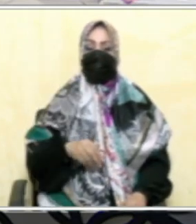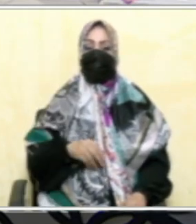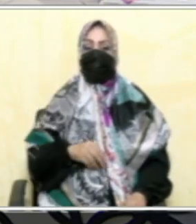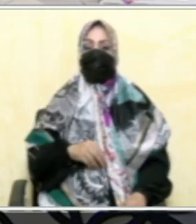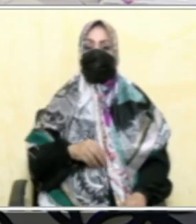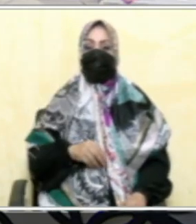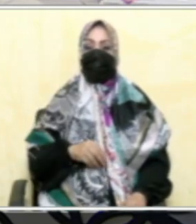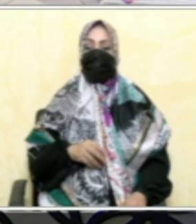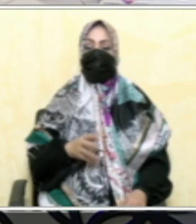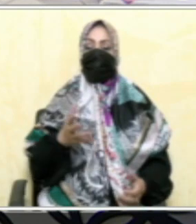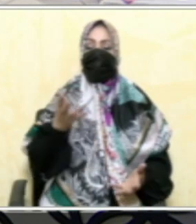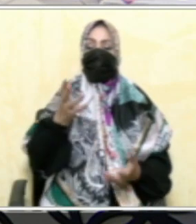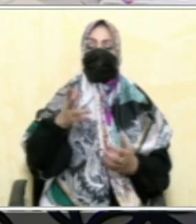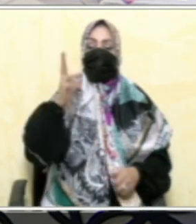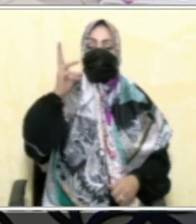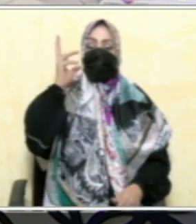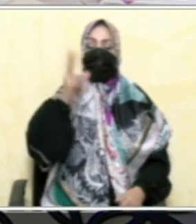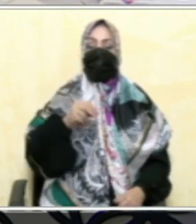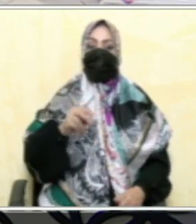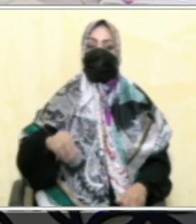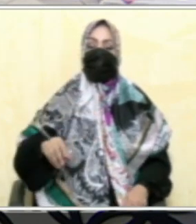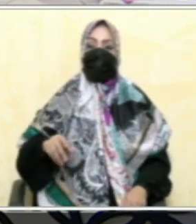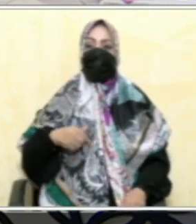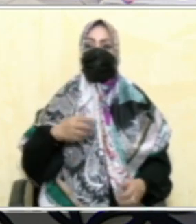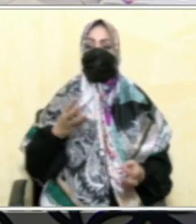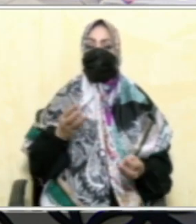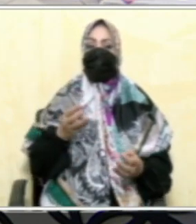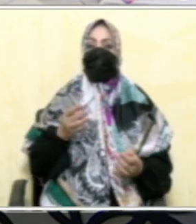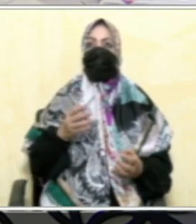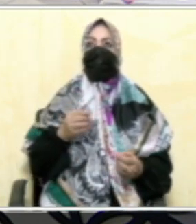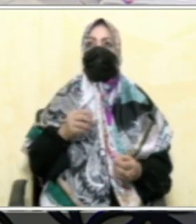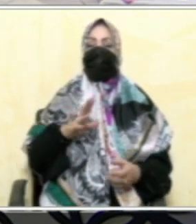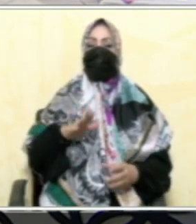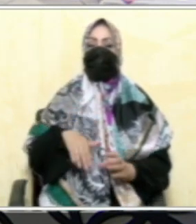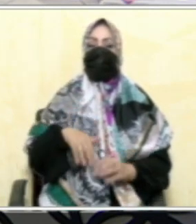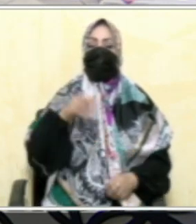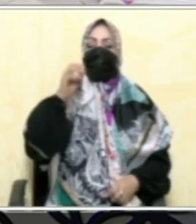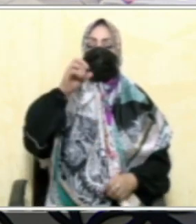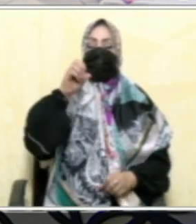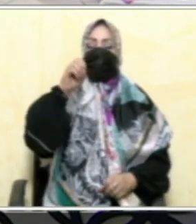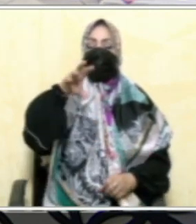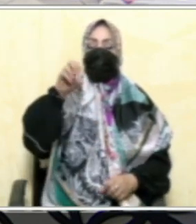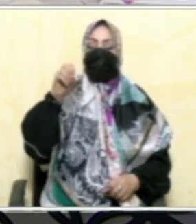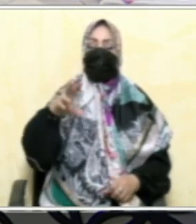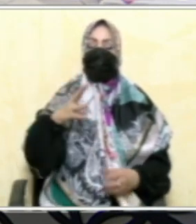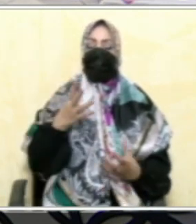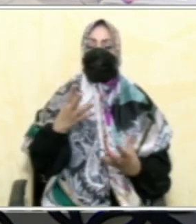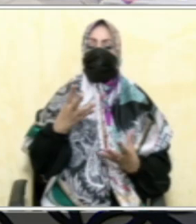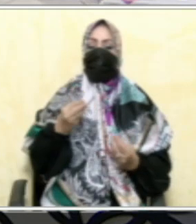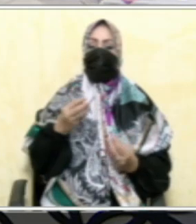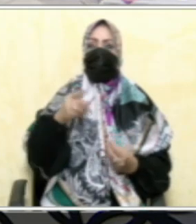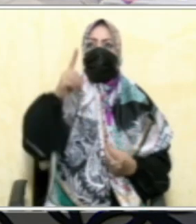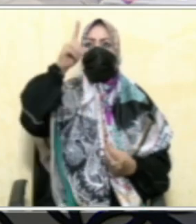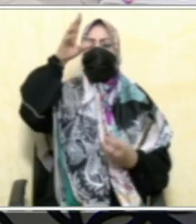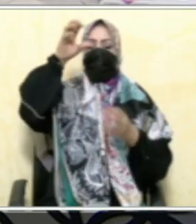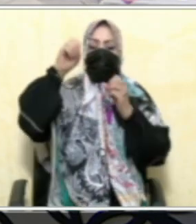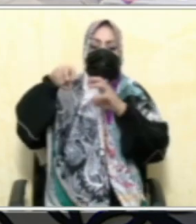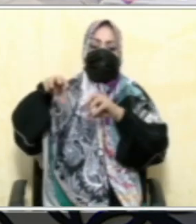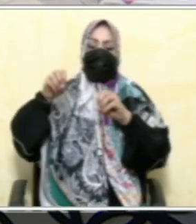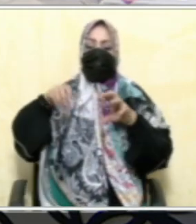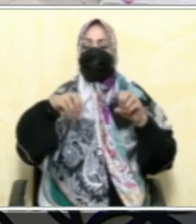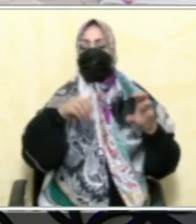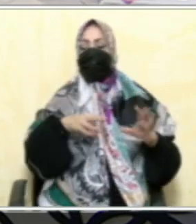شيخ. نعم. إن شاء الله من خلال المشاهد أعطاه الله سبحانه وتعالى فيه لا يدخل الخلاء ولا يتبول إلا عن طريق